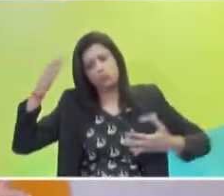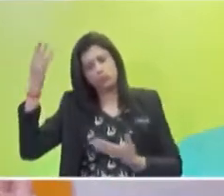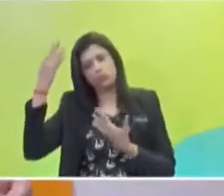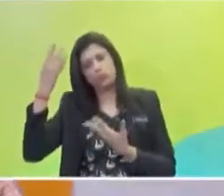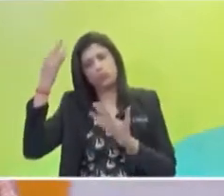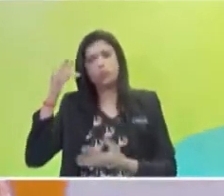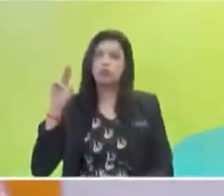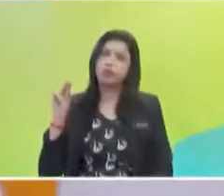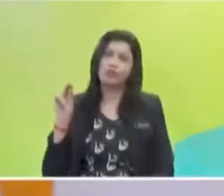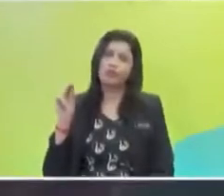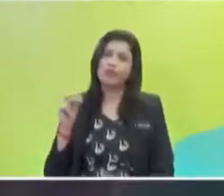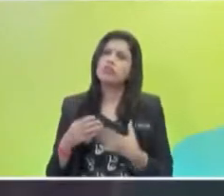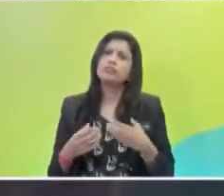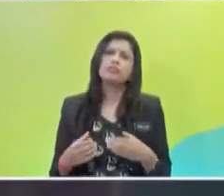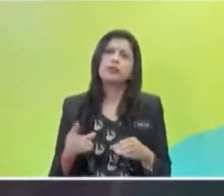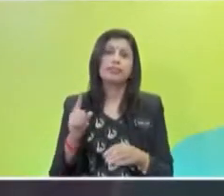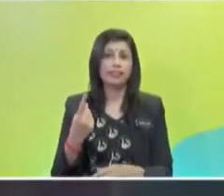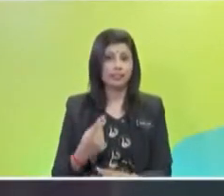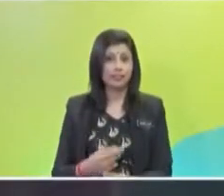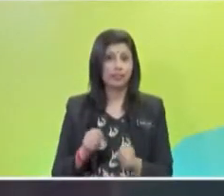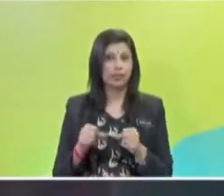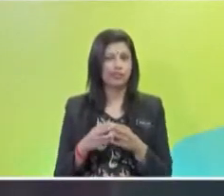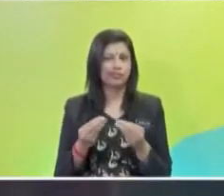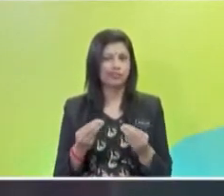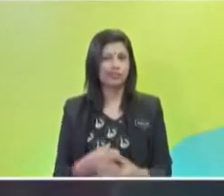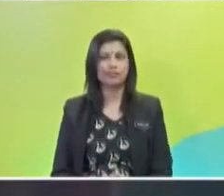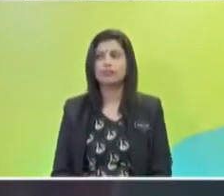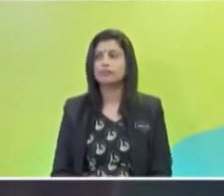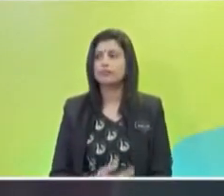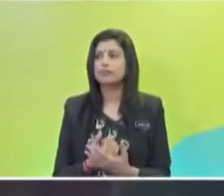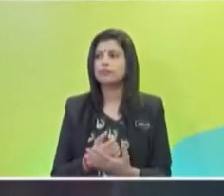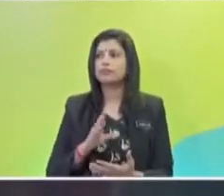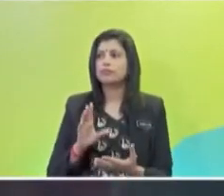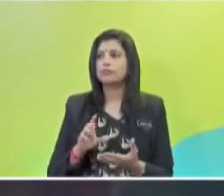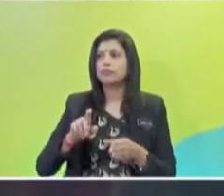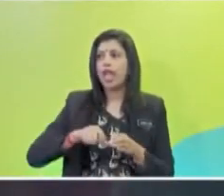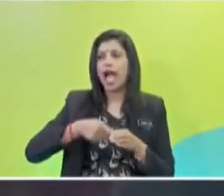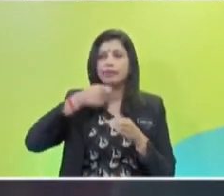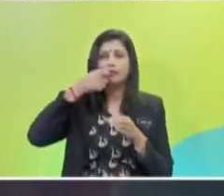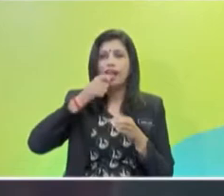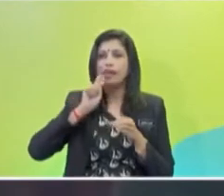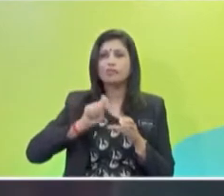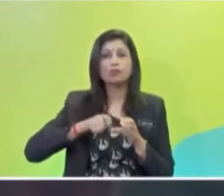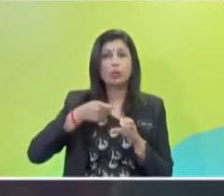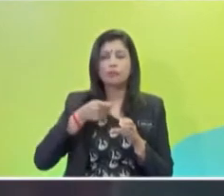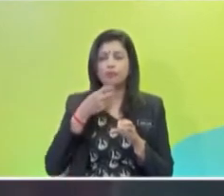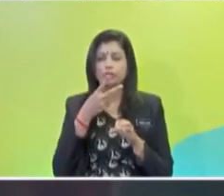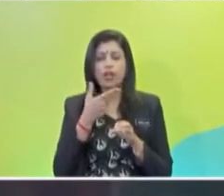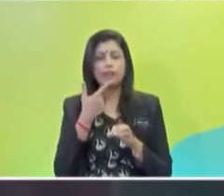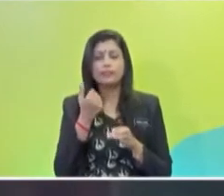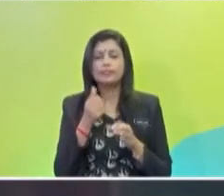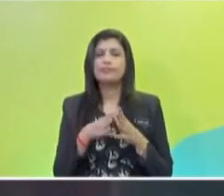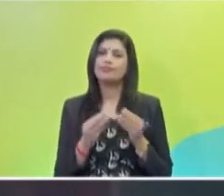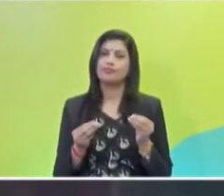Okey, jadi cikgu persilakan Abang Din untuk rasa. Inilah saat-saat yang saya nanti-nantikan